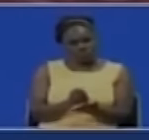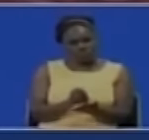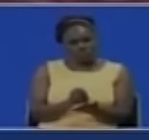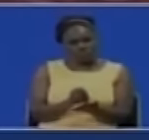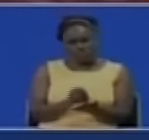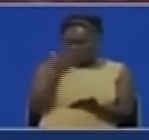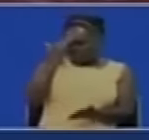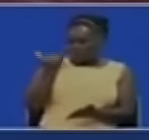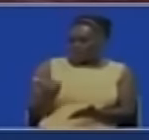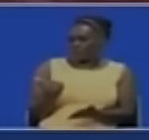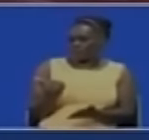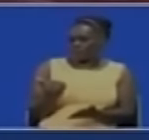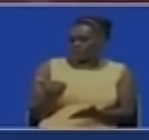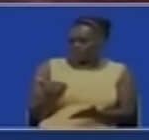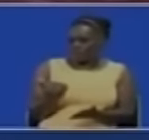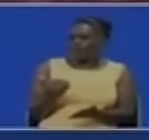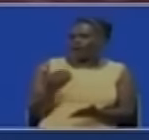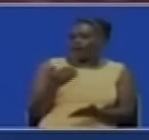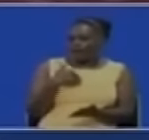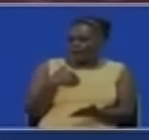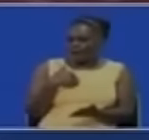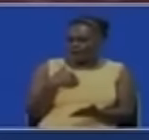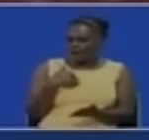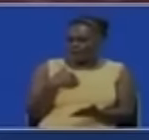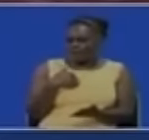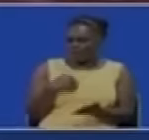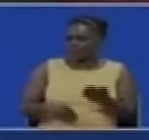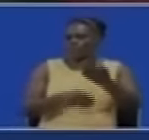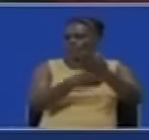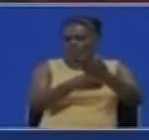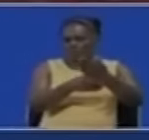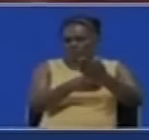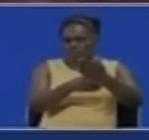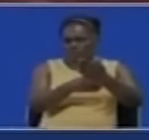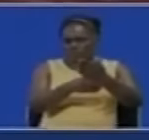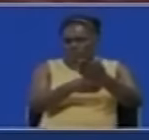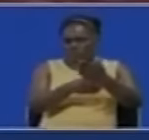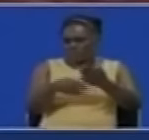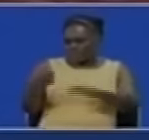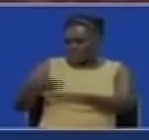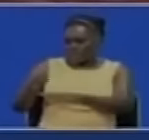And that is why we must have a method, even whether we send a man by